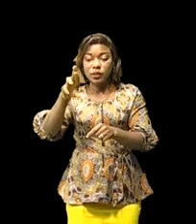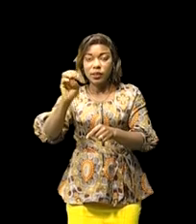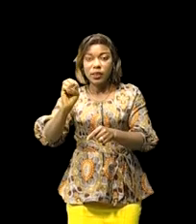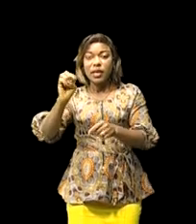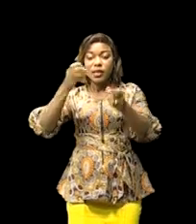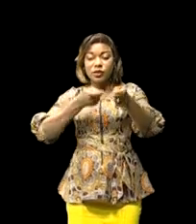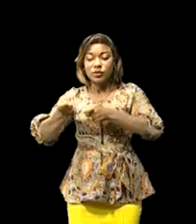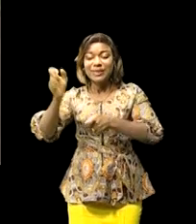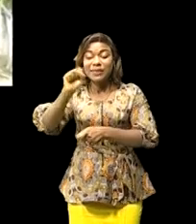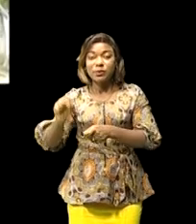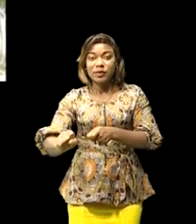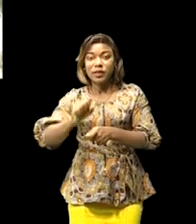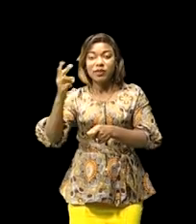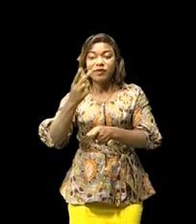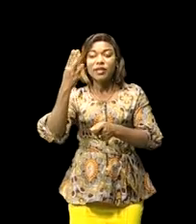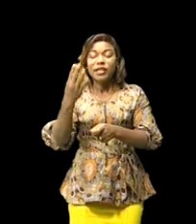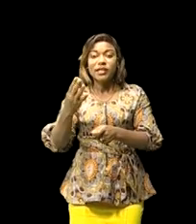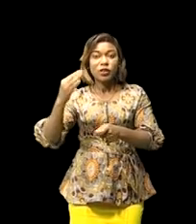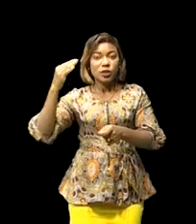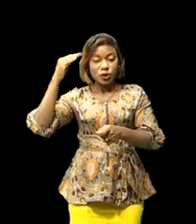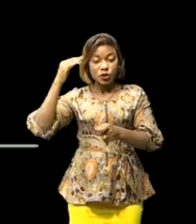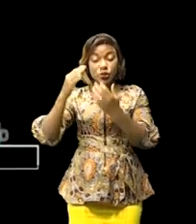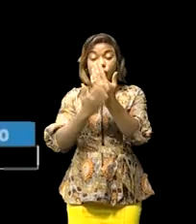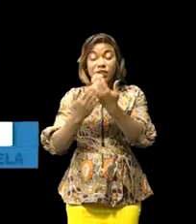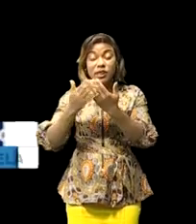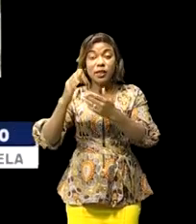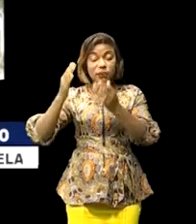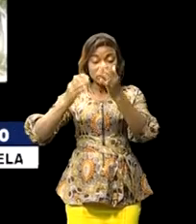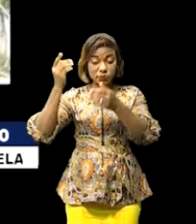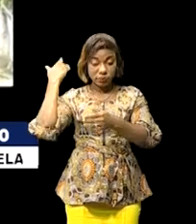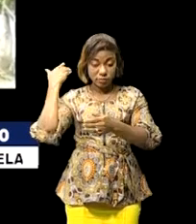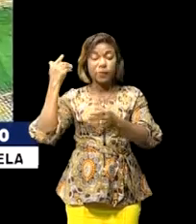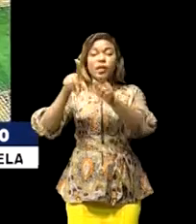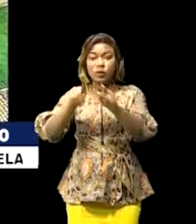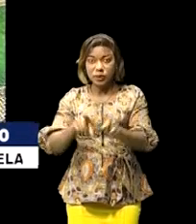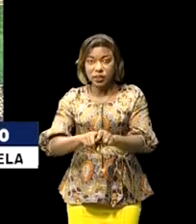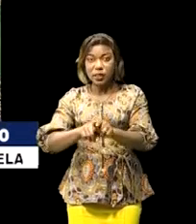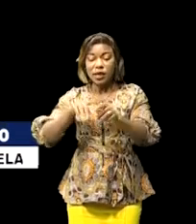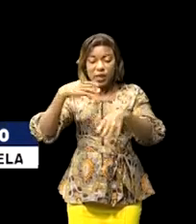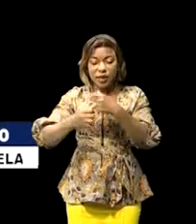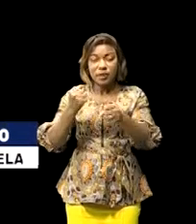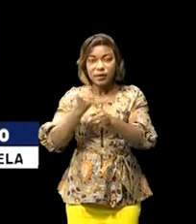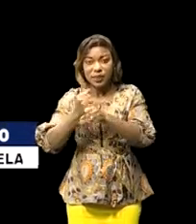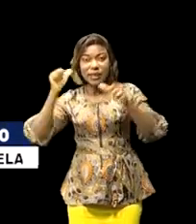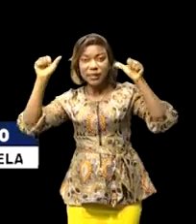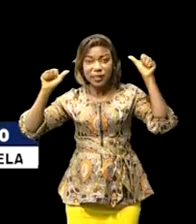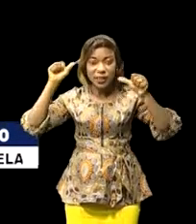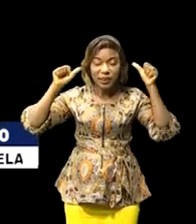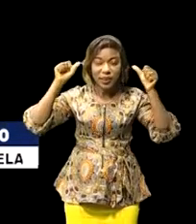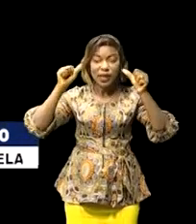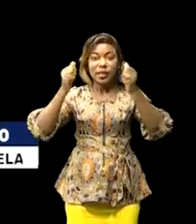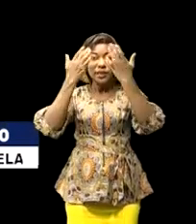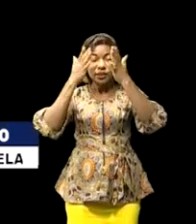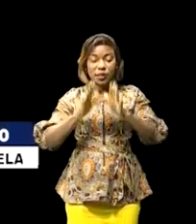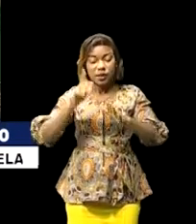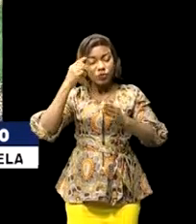samedi 24 juillet dernier au quartier Libération dans la commune de Silembao en plein tournage d'une pièce théâtrale